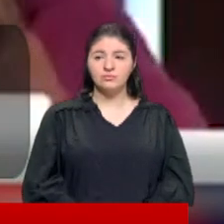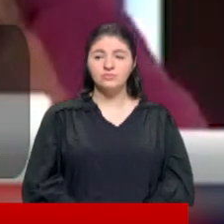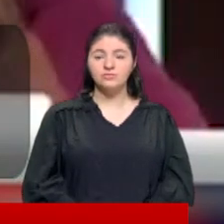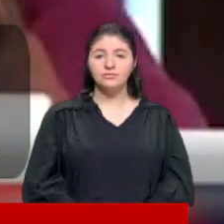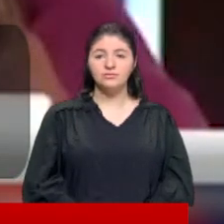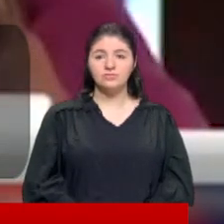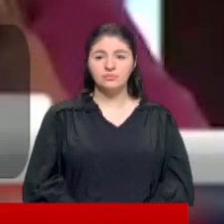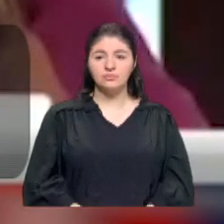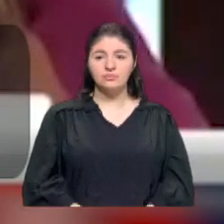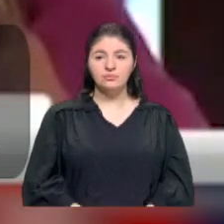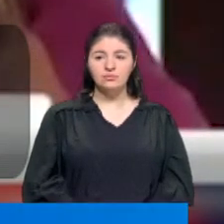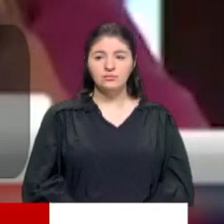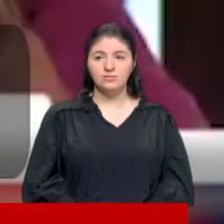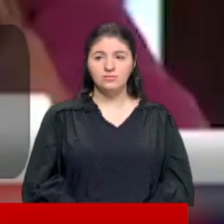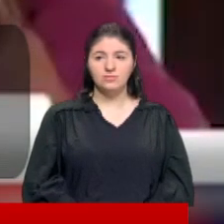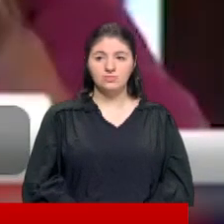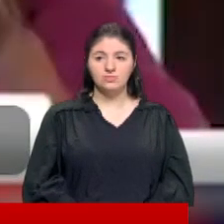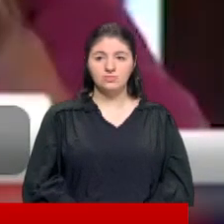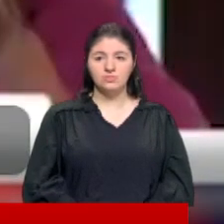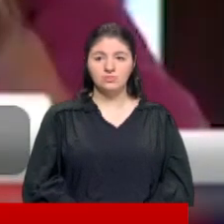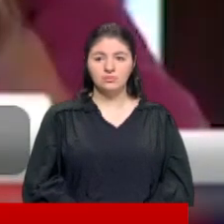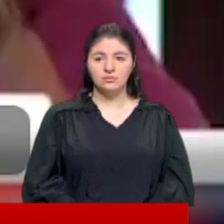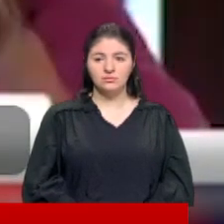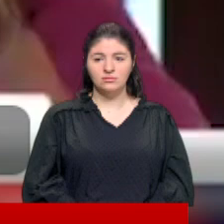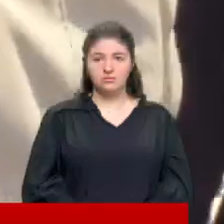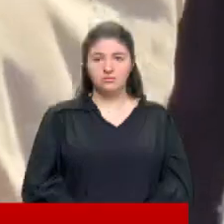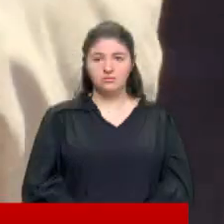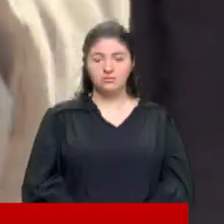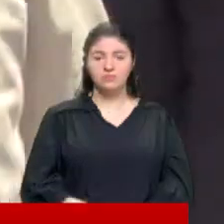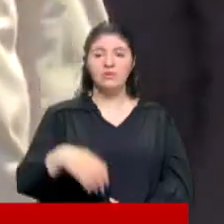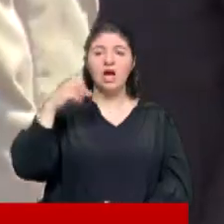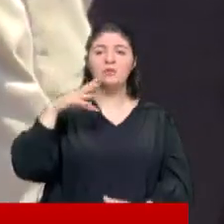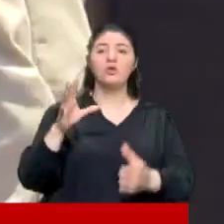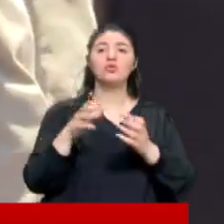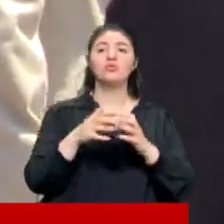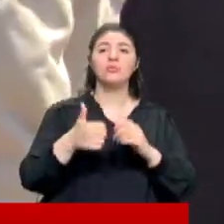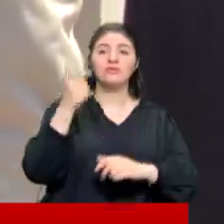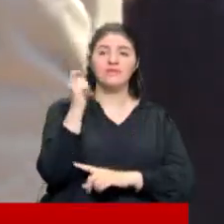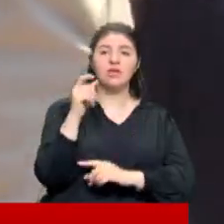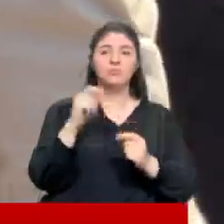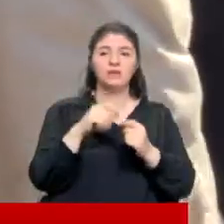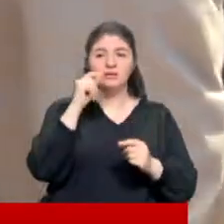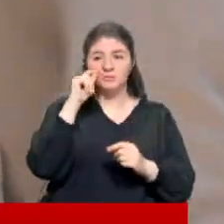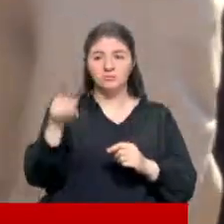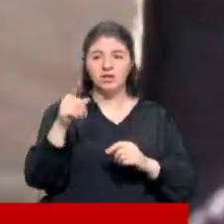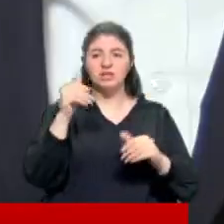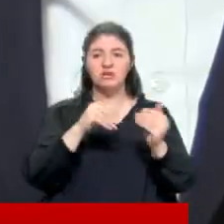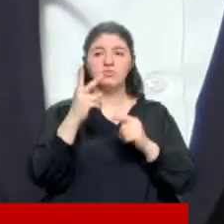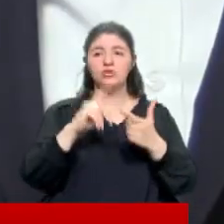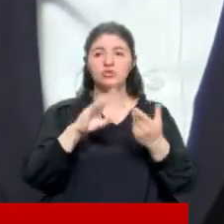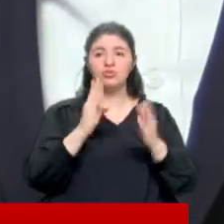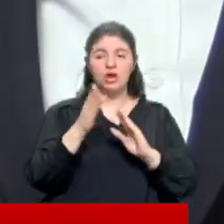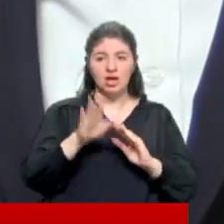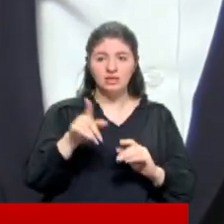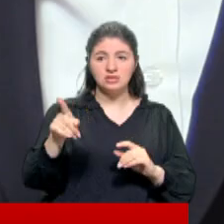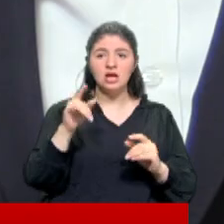Ama ikinci turda terörle bağın olmadığını bildiğimiz herkese görüşmeyi bir görev biliriz. AK Parti Grup Başkan Vekili Bülent Turan seçim ikinci tura